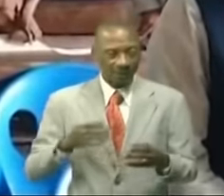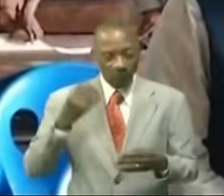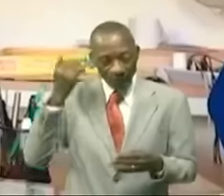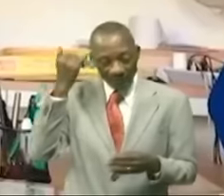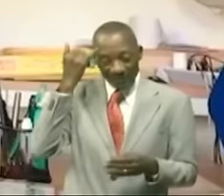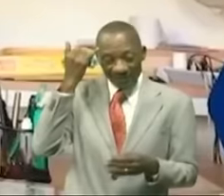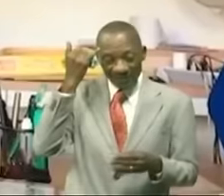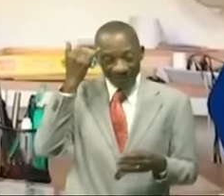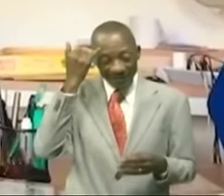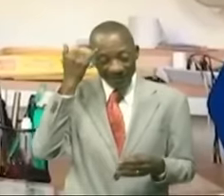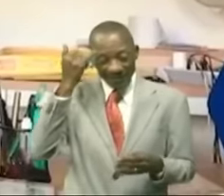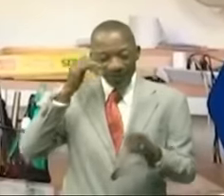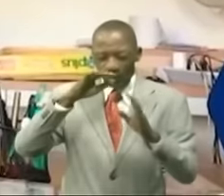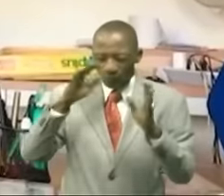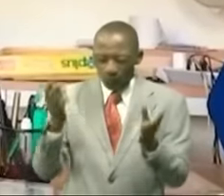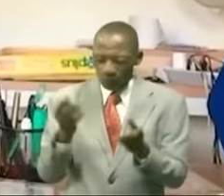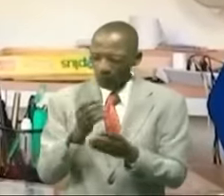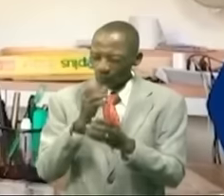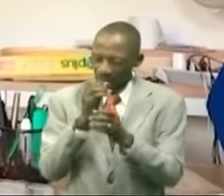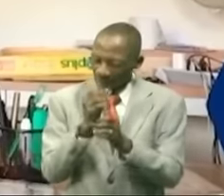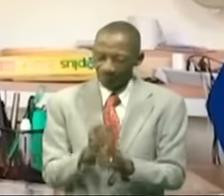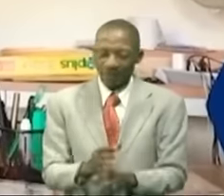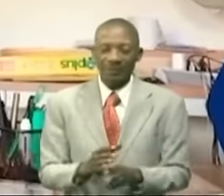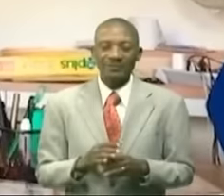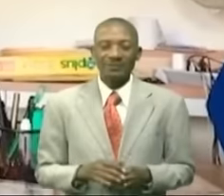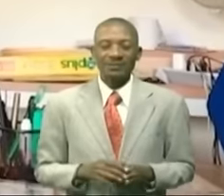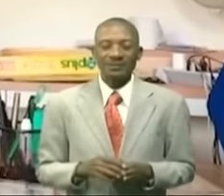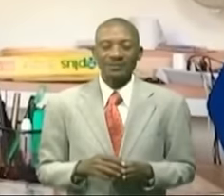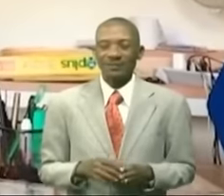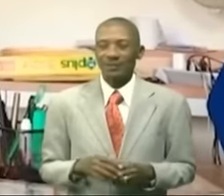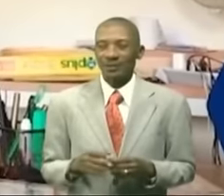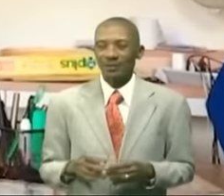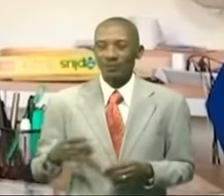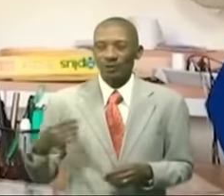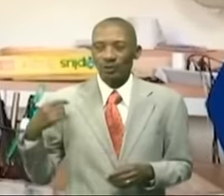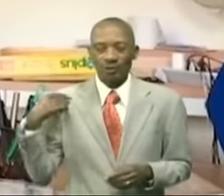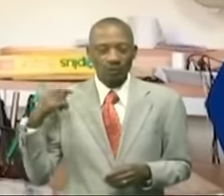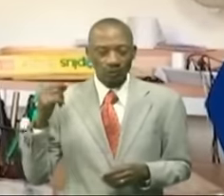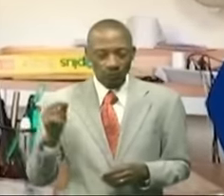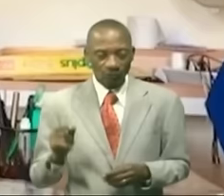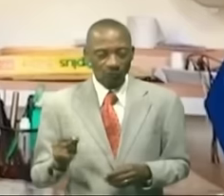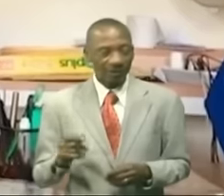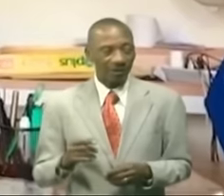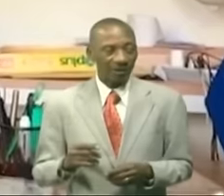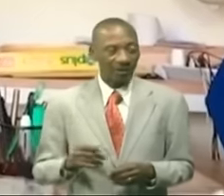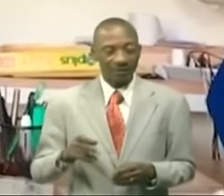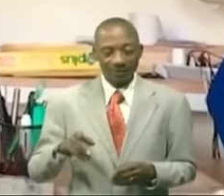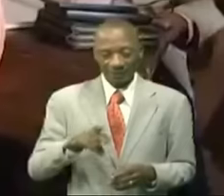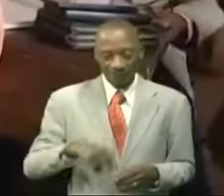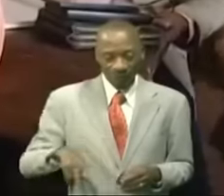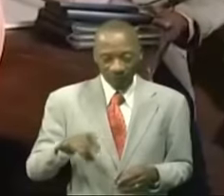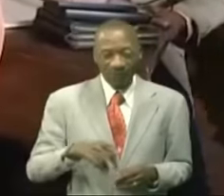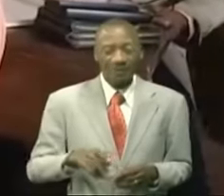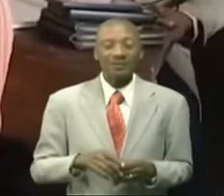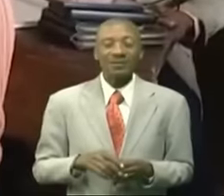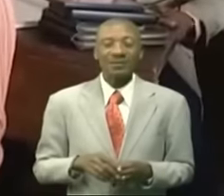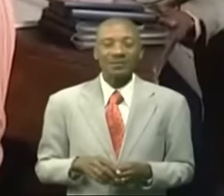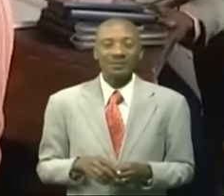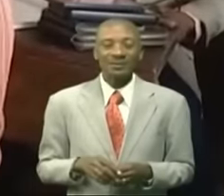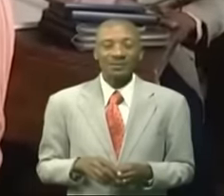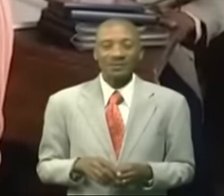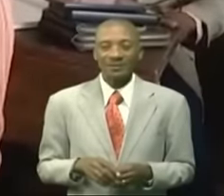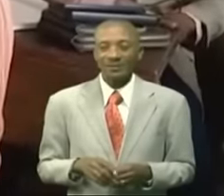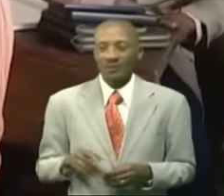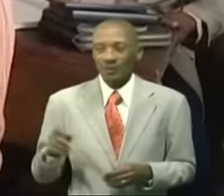des bureaux gestionnaires, il y a des gestions qui se disputent des établissements scolaires. Il y